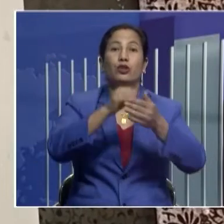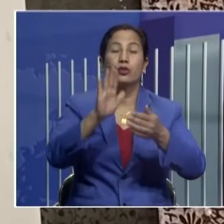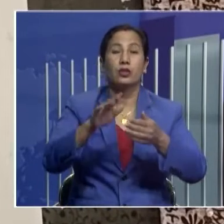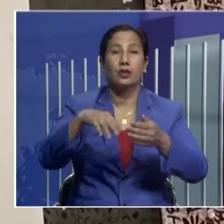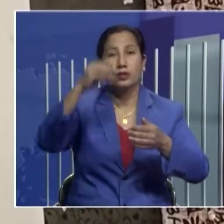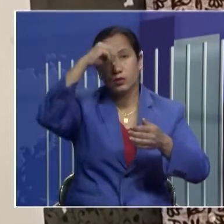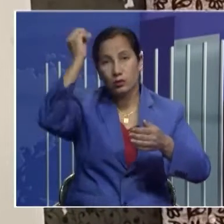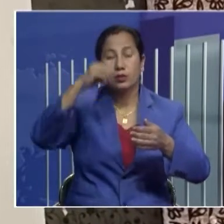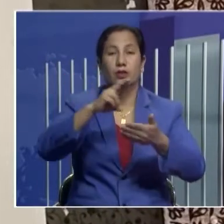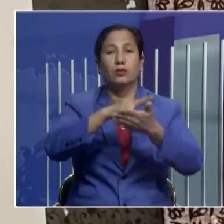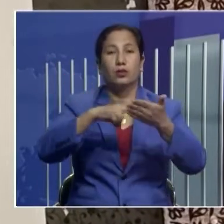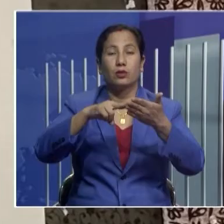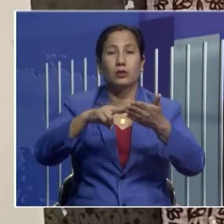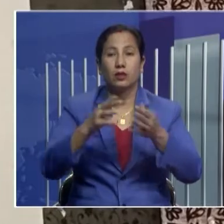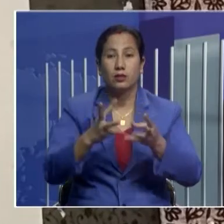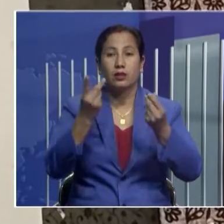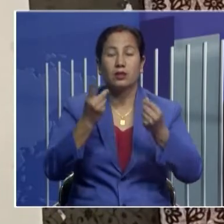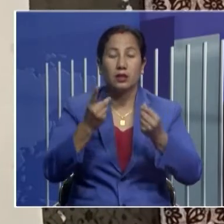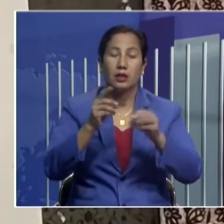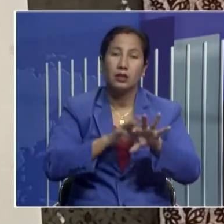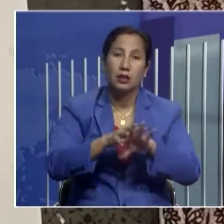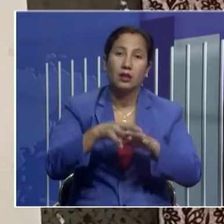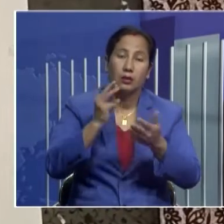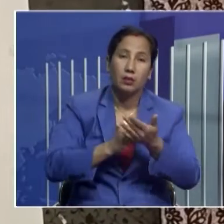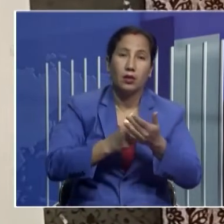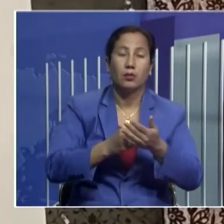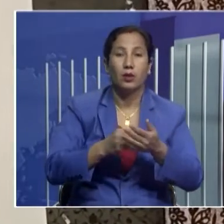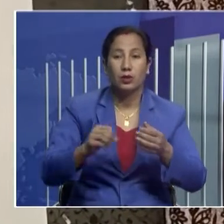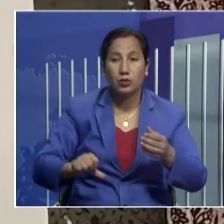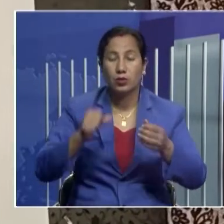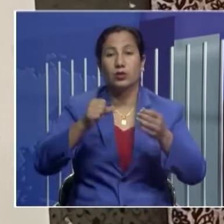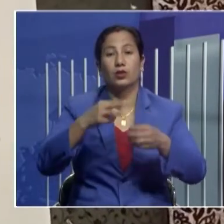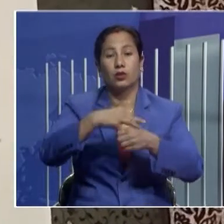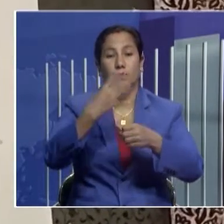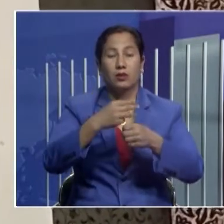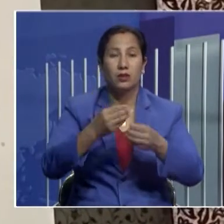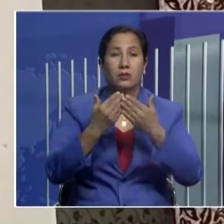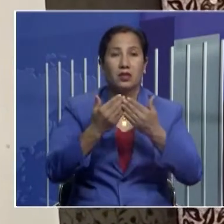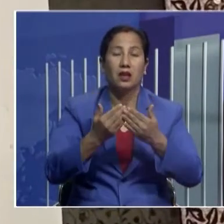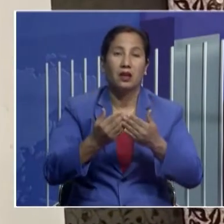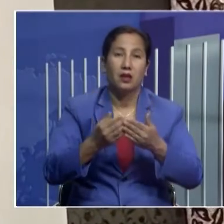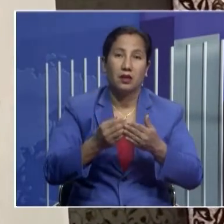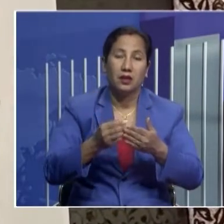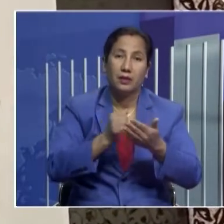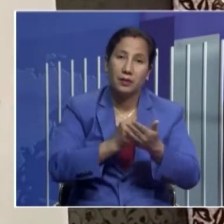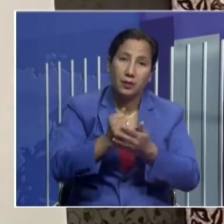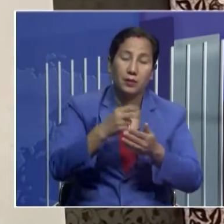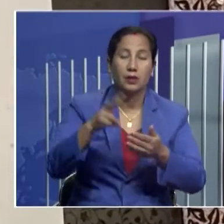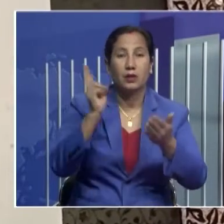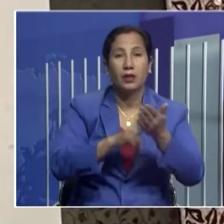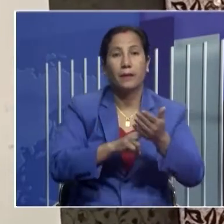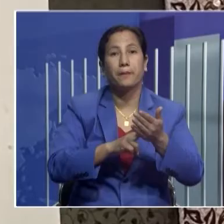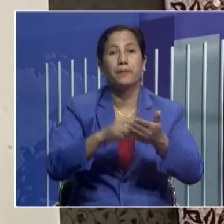सुदूरपश्चिममा विश्वविद्यालयको संख्या पर्याप्त मात्रामा भए पनि जनशक्ति उत्पादन गर्ने विद्यालय पर्याप्त मात्रामा नभएकाले थप